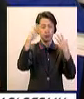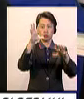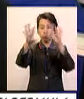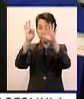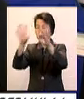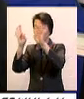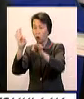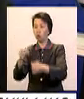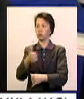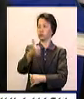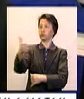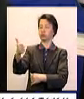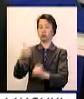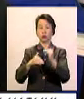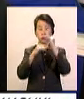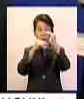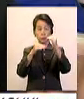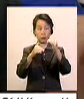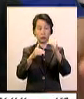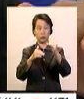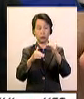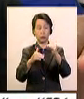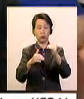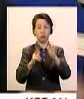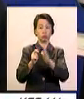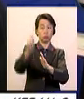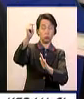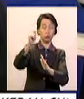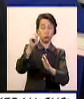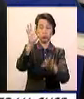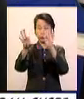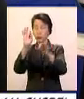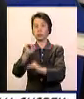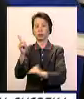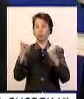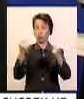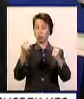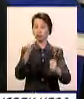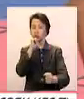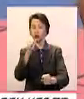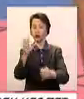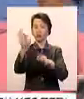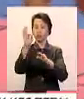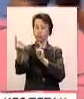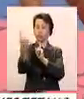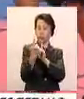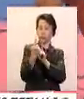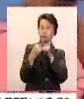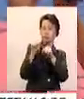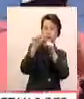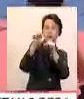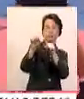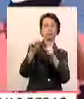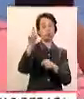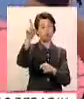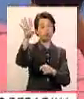pilihan peringkat sederhana ataupun yang tinggi, kita boleh pilih yang mana kuat yang tidak, itu dia. Tambah beliau lagi, antara